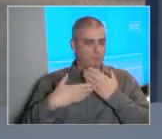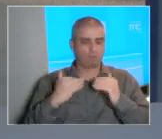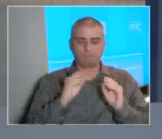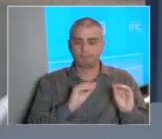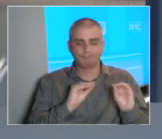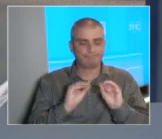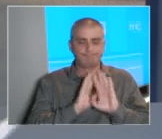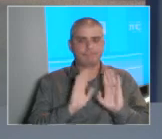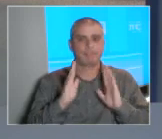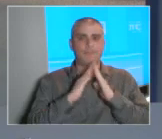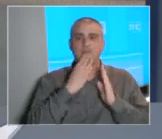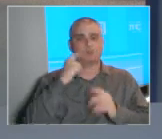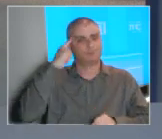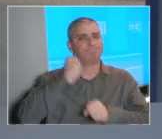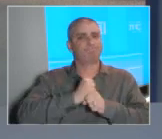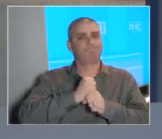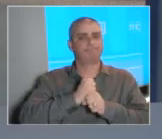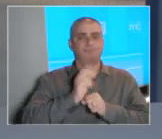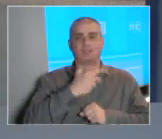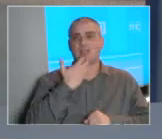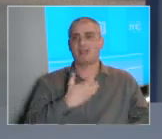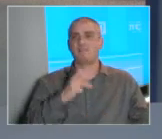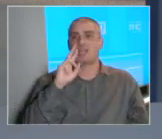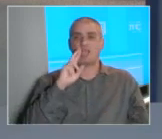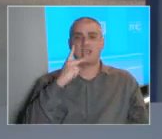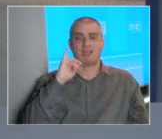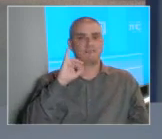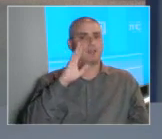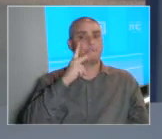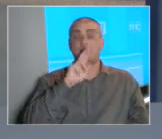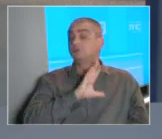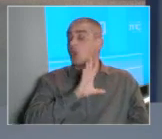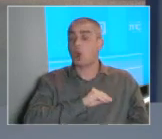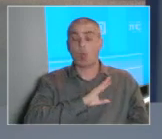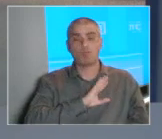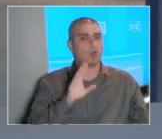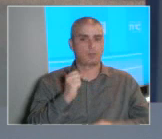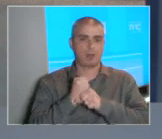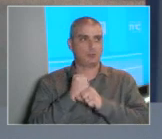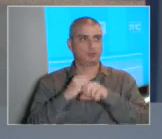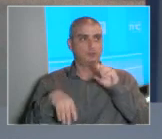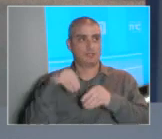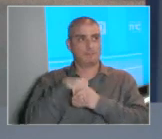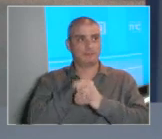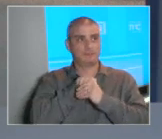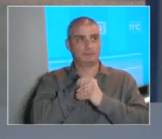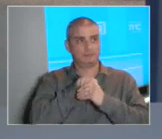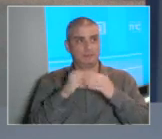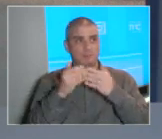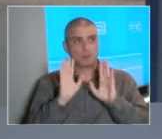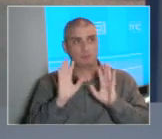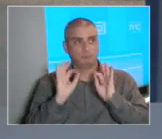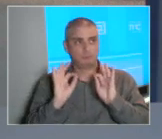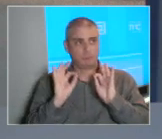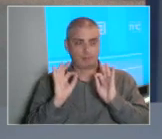תזוזה מצד הבית היהודי ומצד הרב רפי פרץ, שלא מוכן, לא מוכן לקיים פריימריז פתוחים